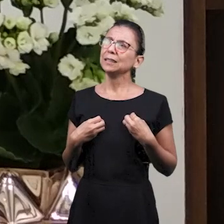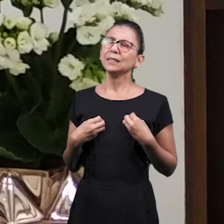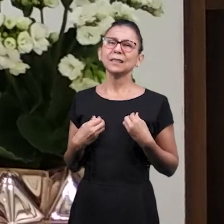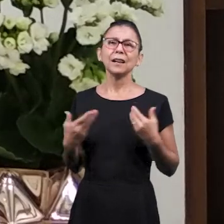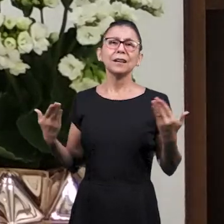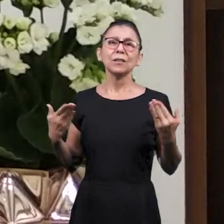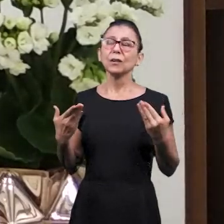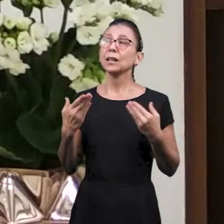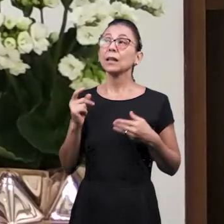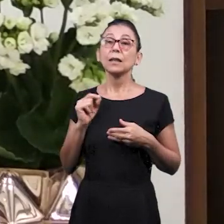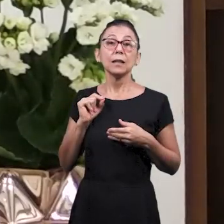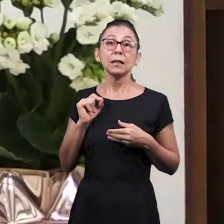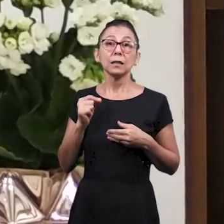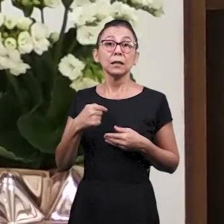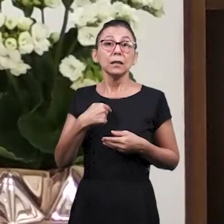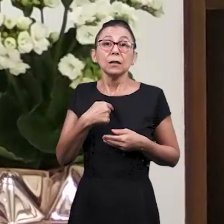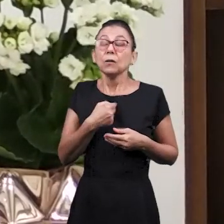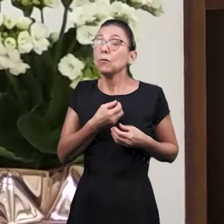отплатить Богу чем-то,